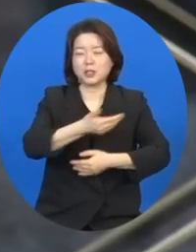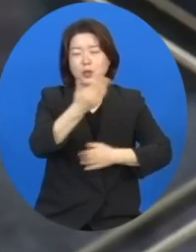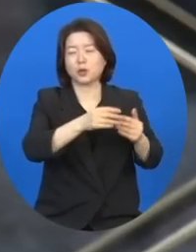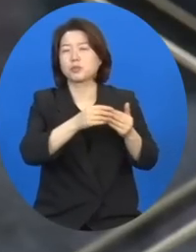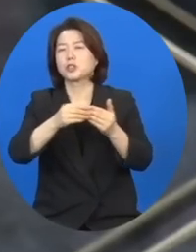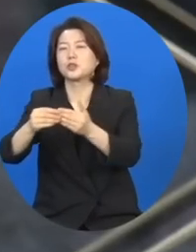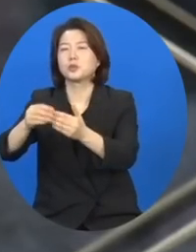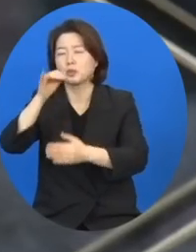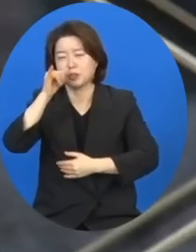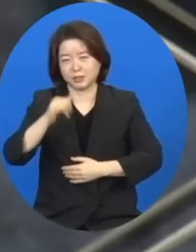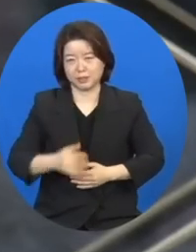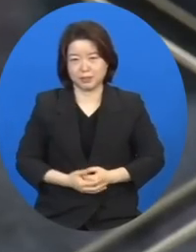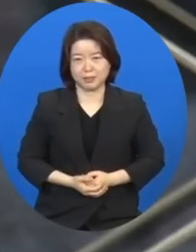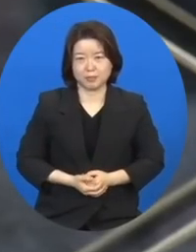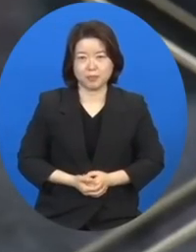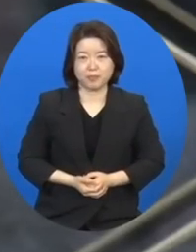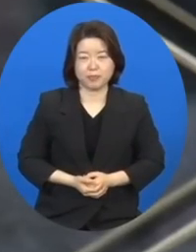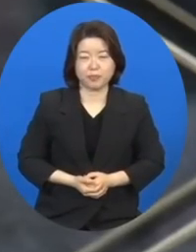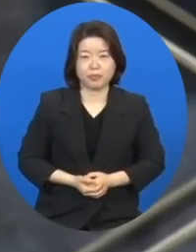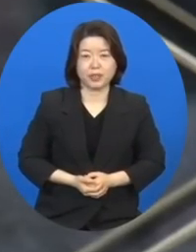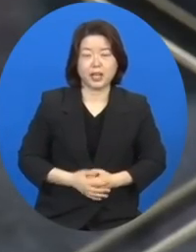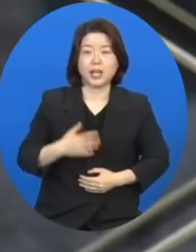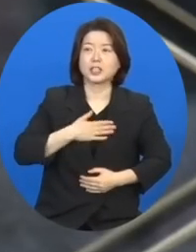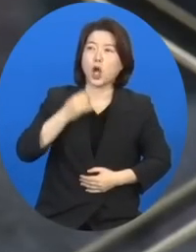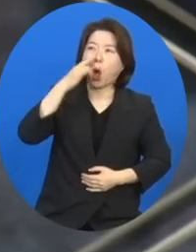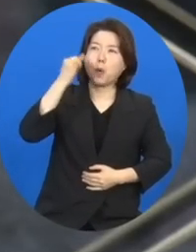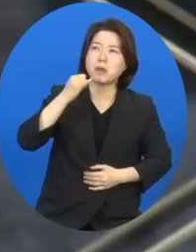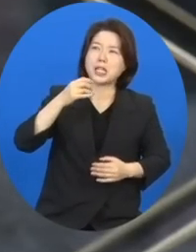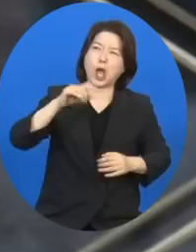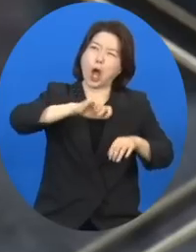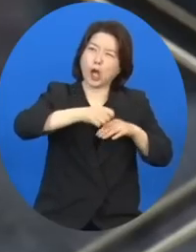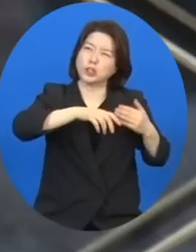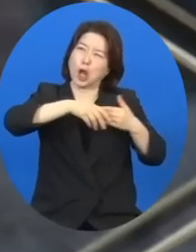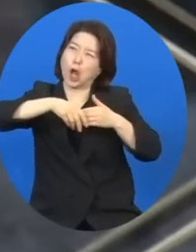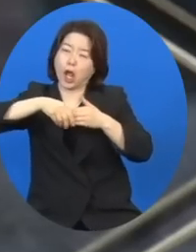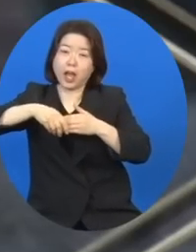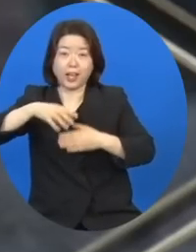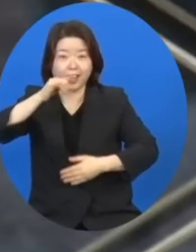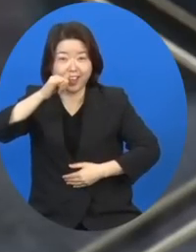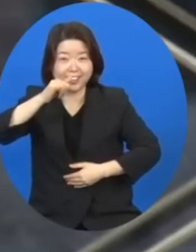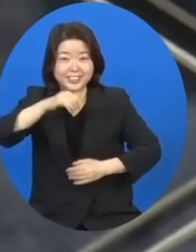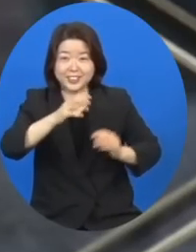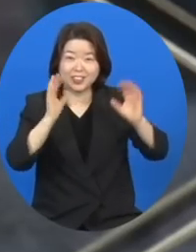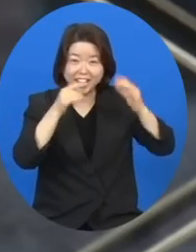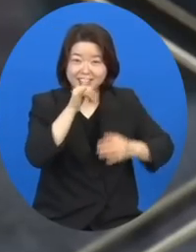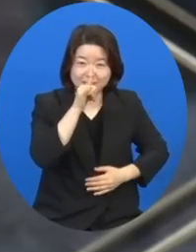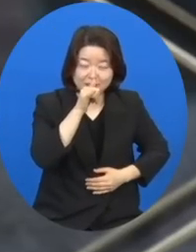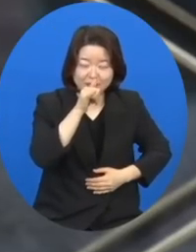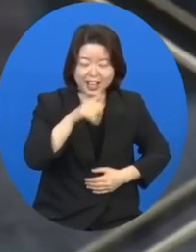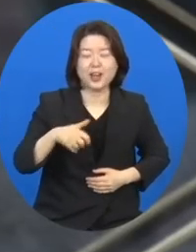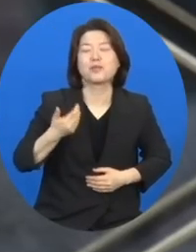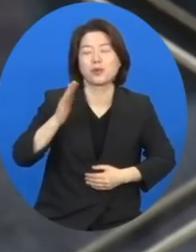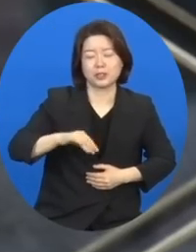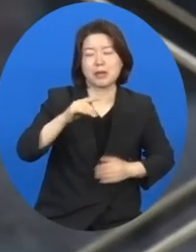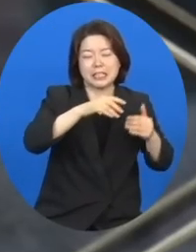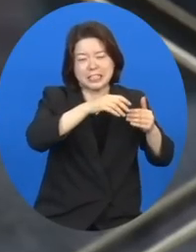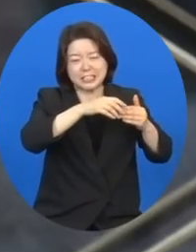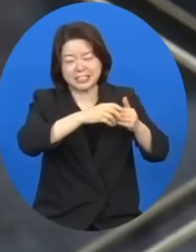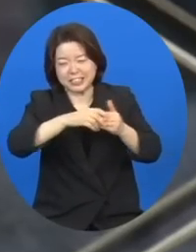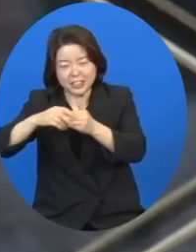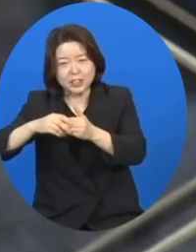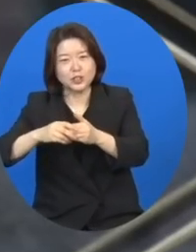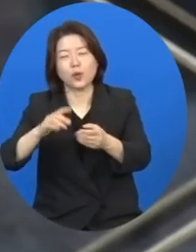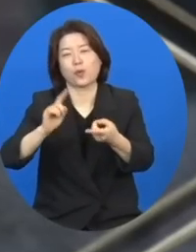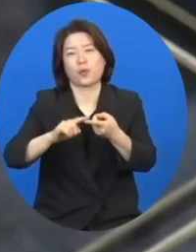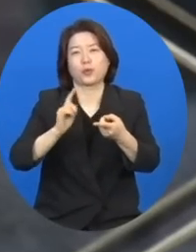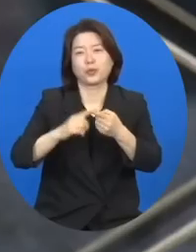주신 거예요. 어떤 아이는 그럴 수 있어요. 저 엄마한테 끌려왔어요 오늘. 그런 친구가 있을지 모르겠지만 끌려온 것도